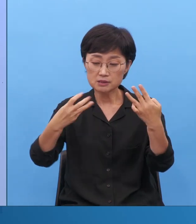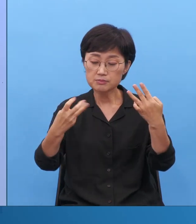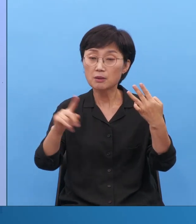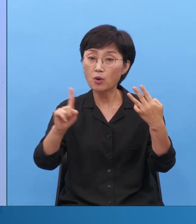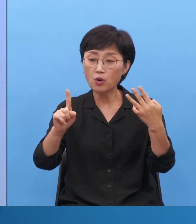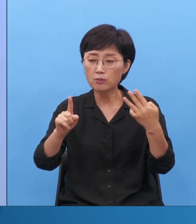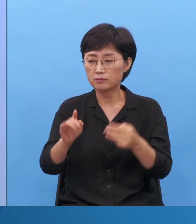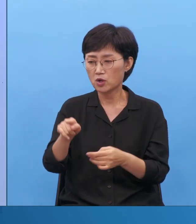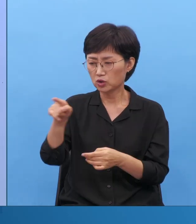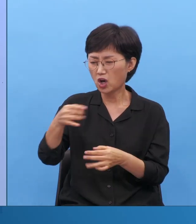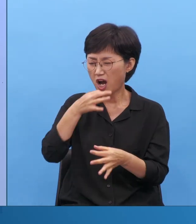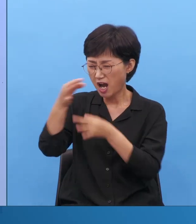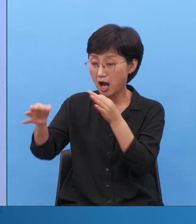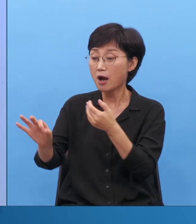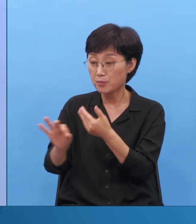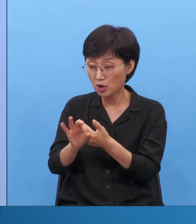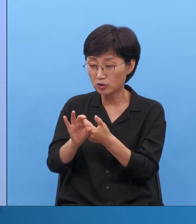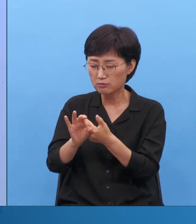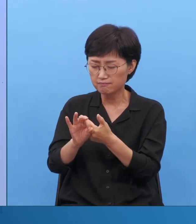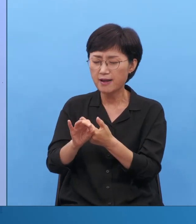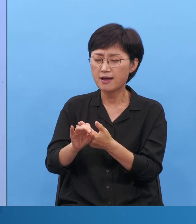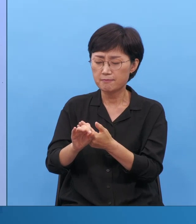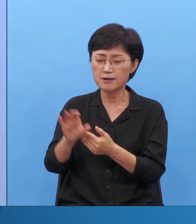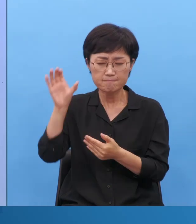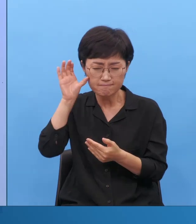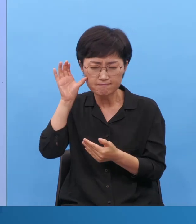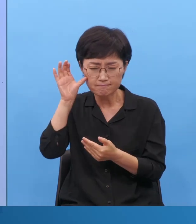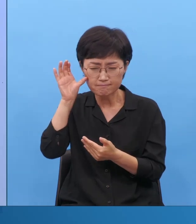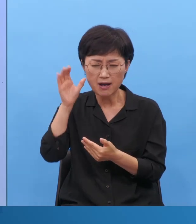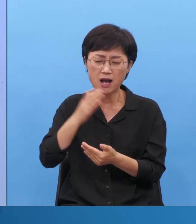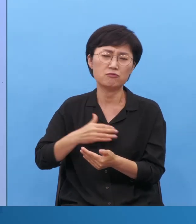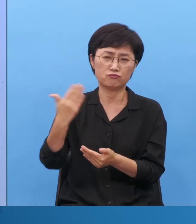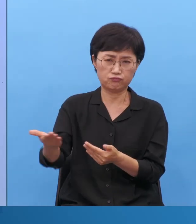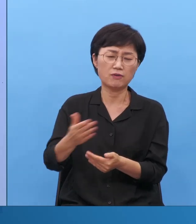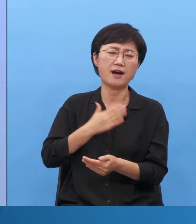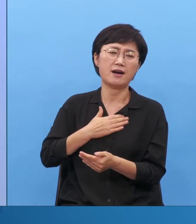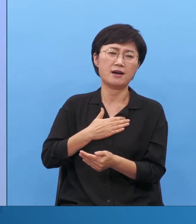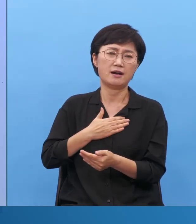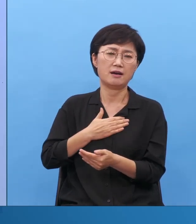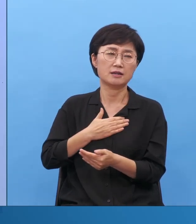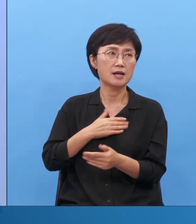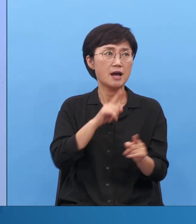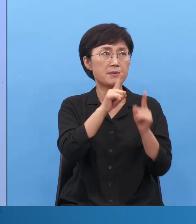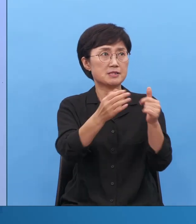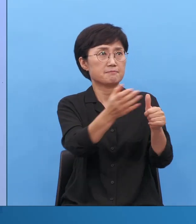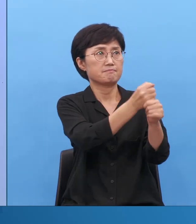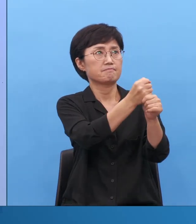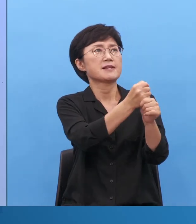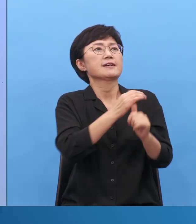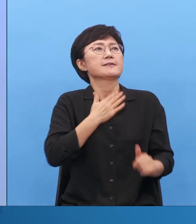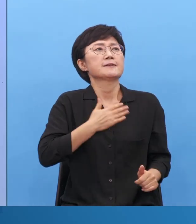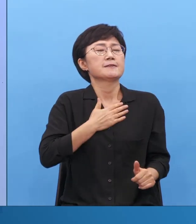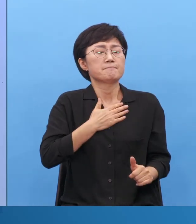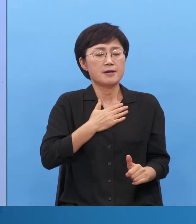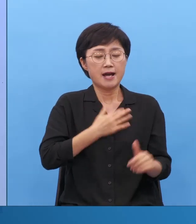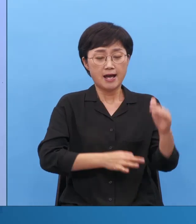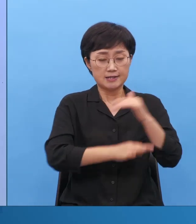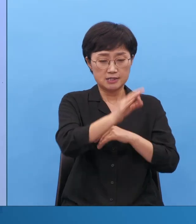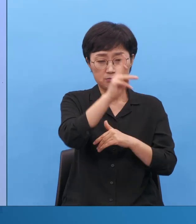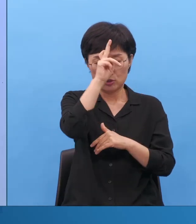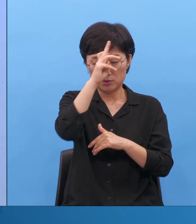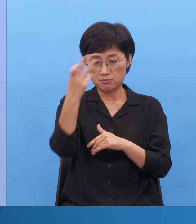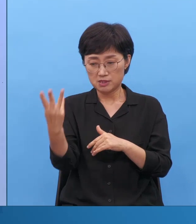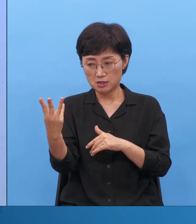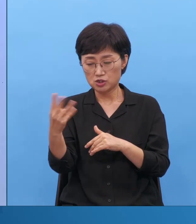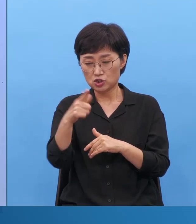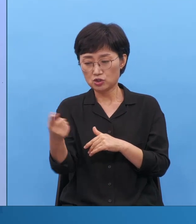and imaginable things. 하루에 3번씩 계속 기도한 겁니다. 3 times a day, I continue to pray.